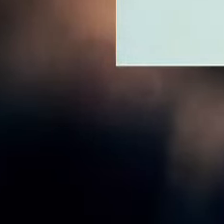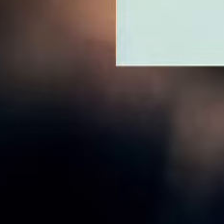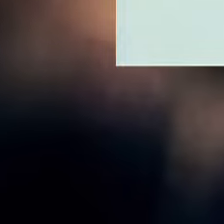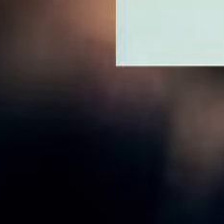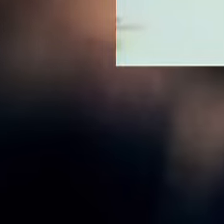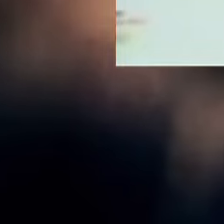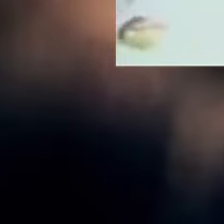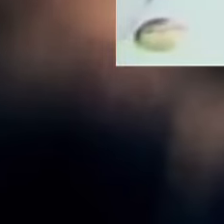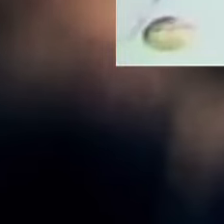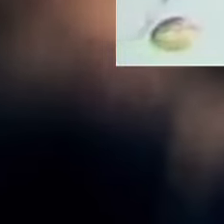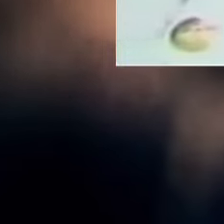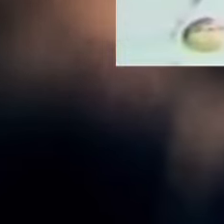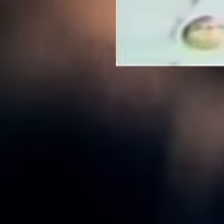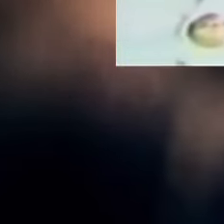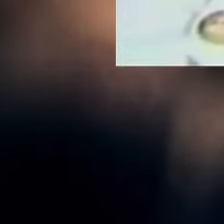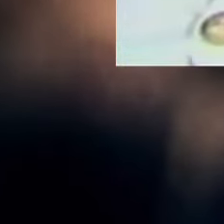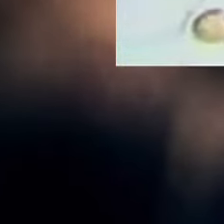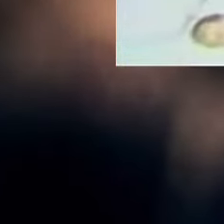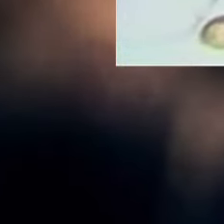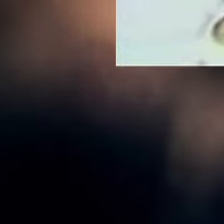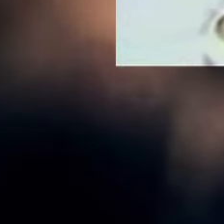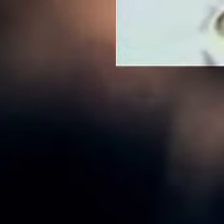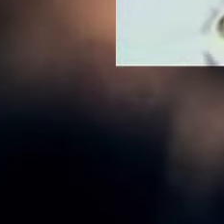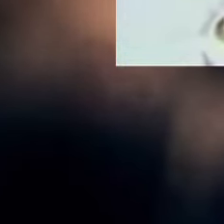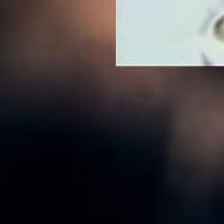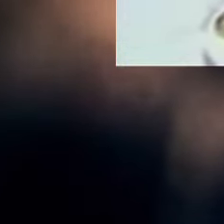هو بيشخط فيك ليه؟